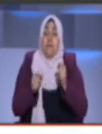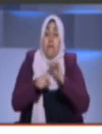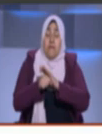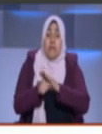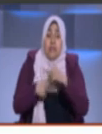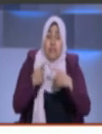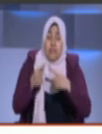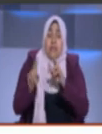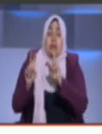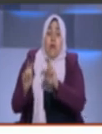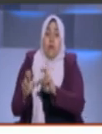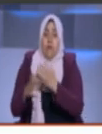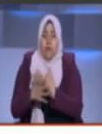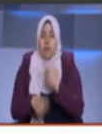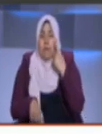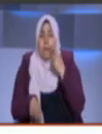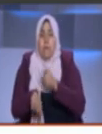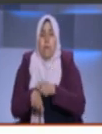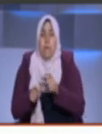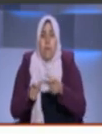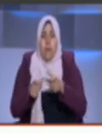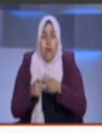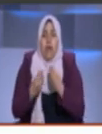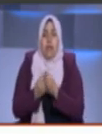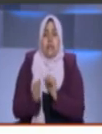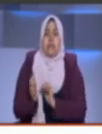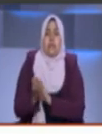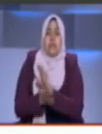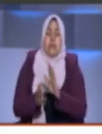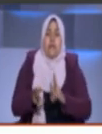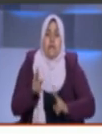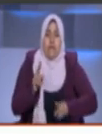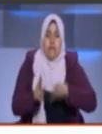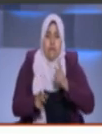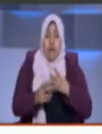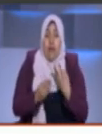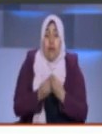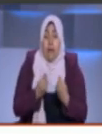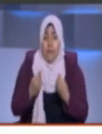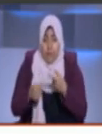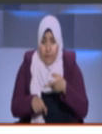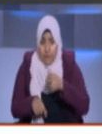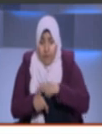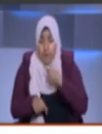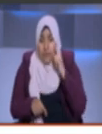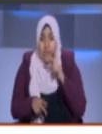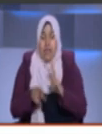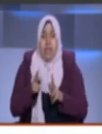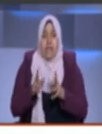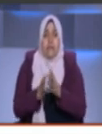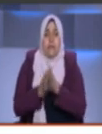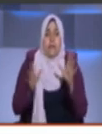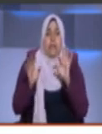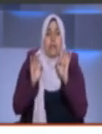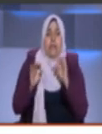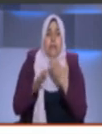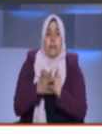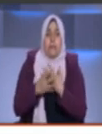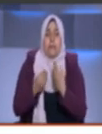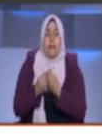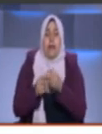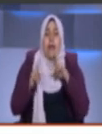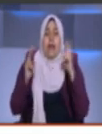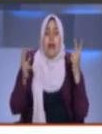الغاء مؤقت لهذا المهرجان، وبالتالي ايضا احتفاليه كبيره جدا واحتفاليه